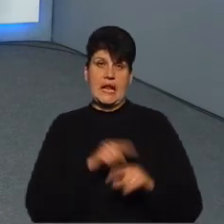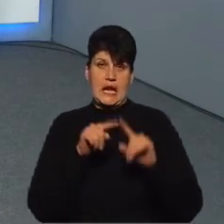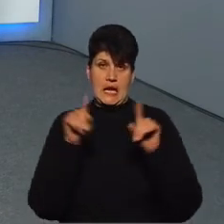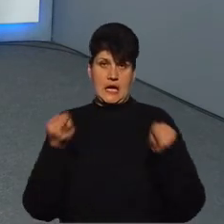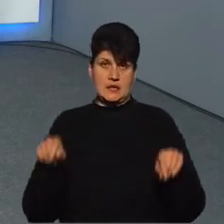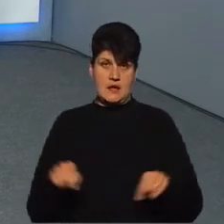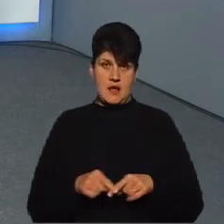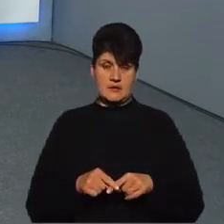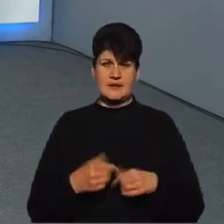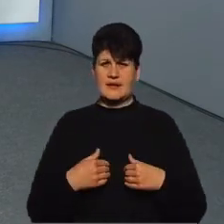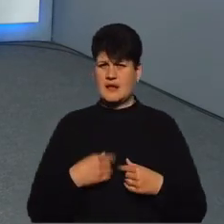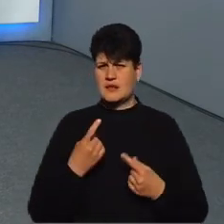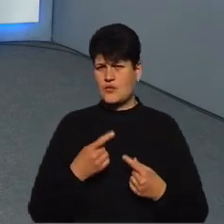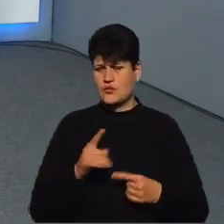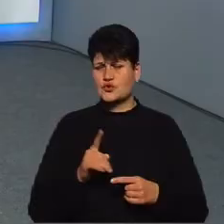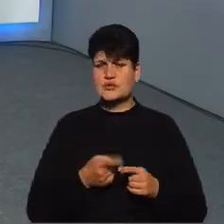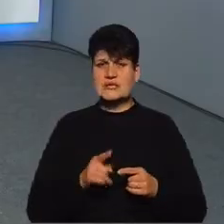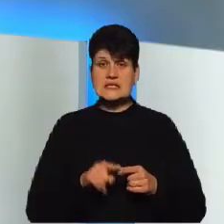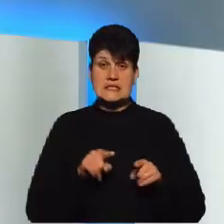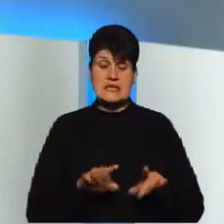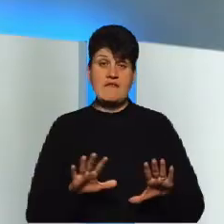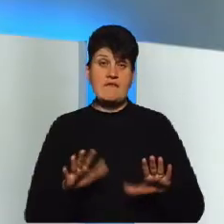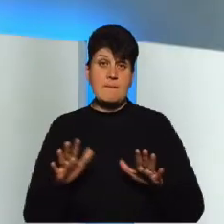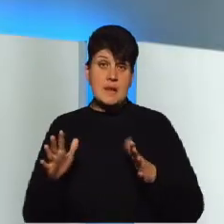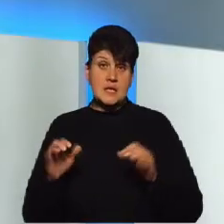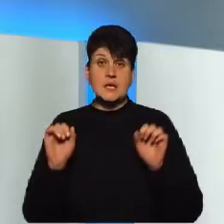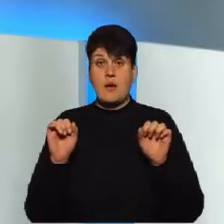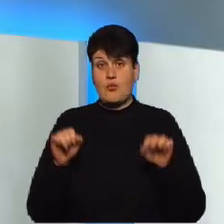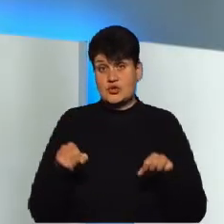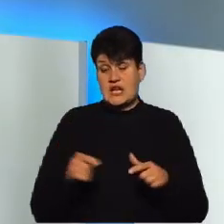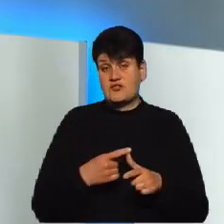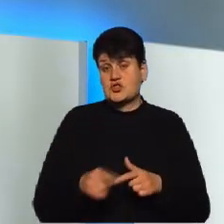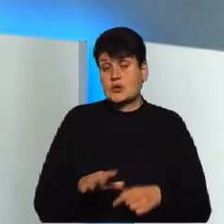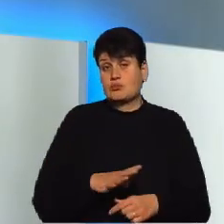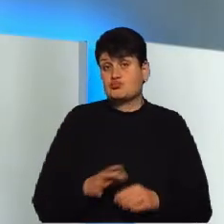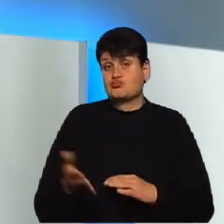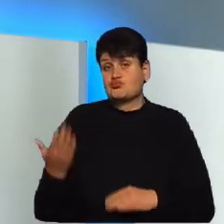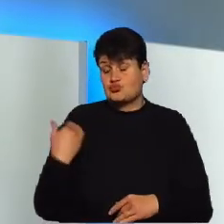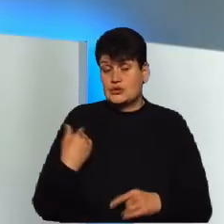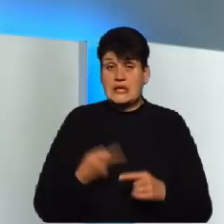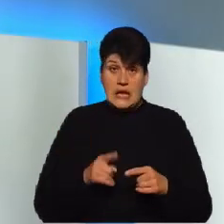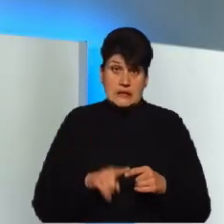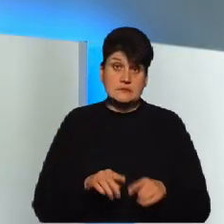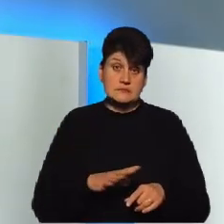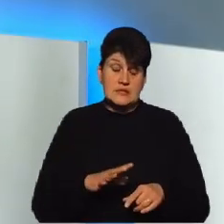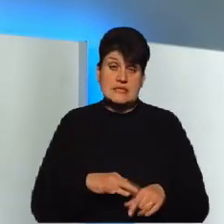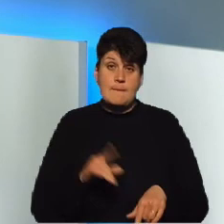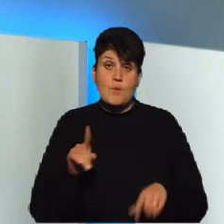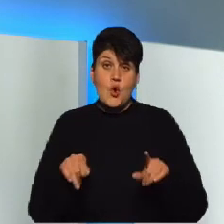виключаю, що такі випадки можливі чи були, але це спорадичні, це поодинокі випадки.